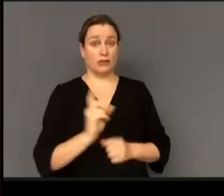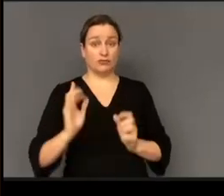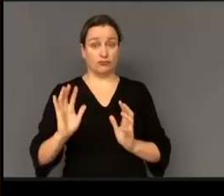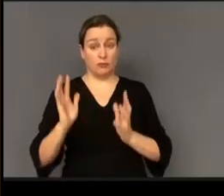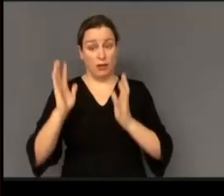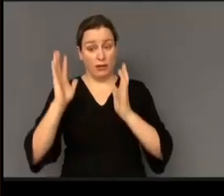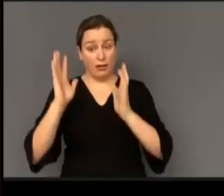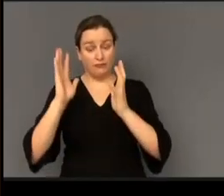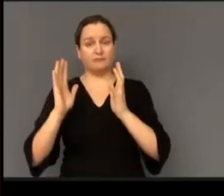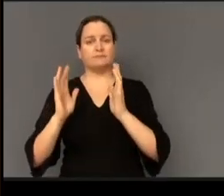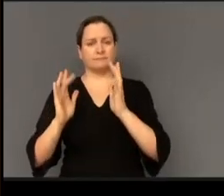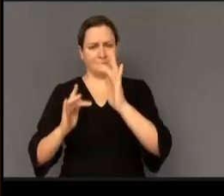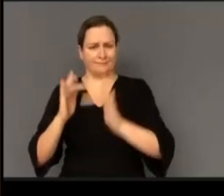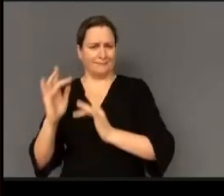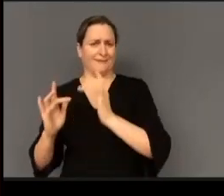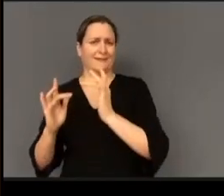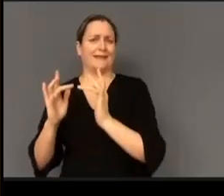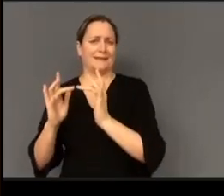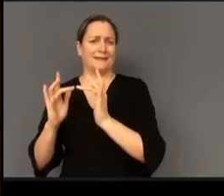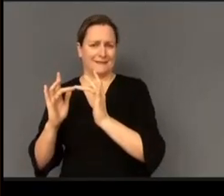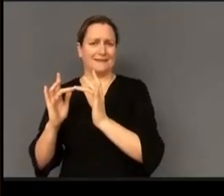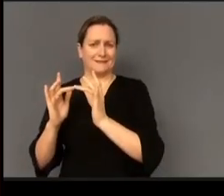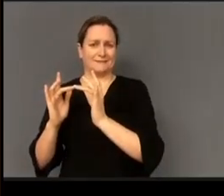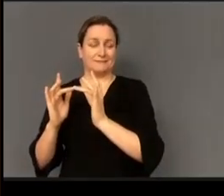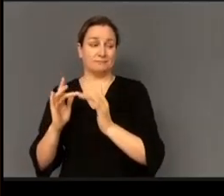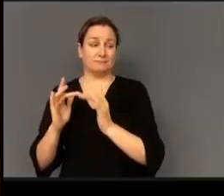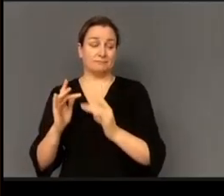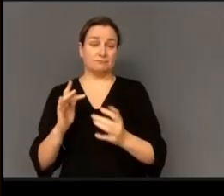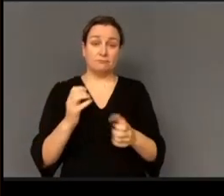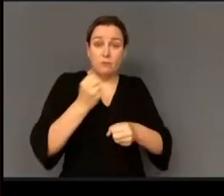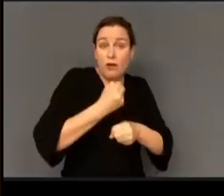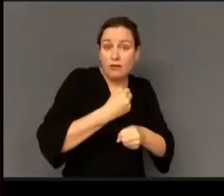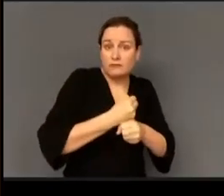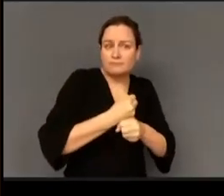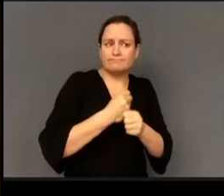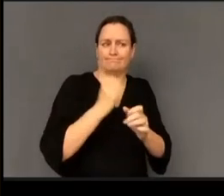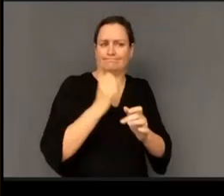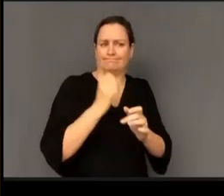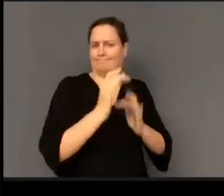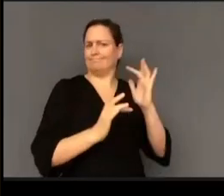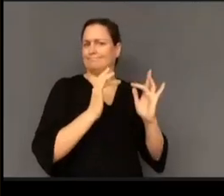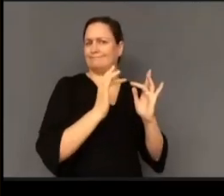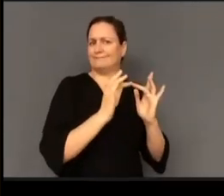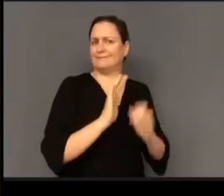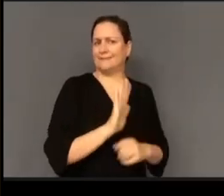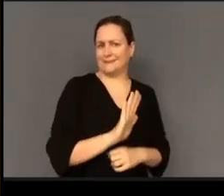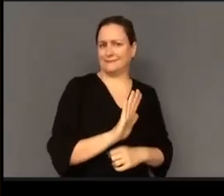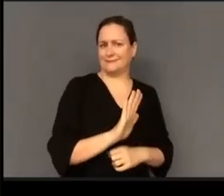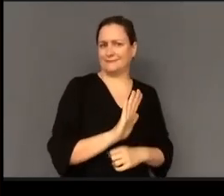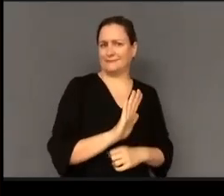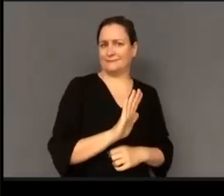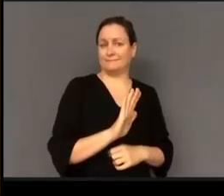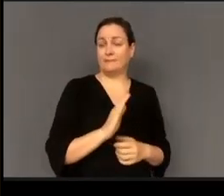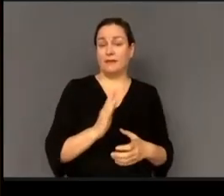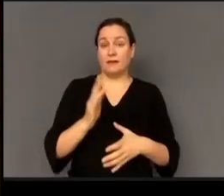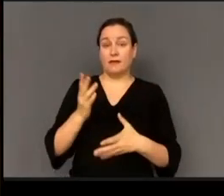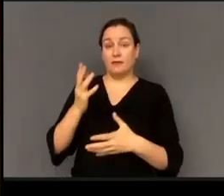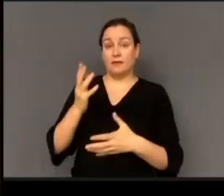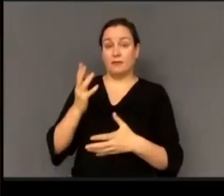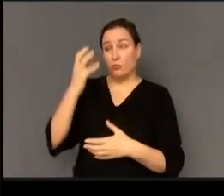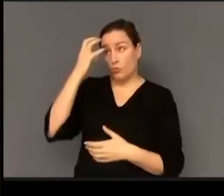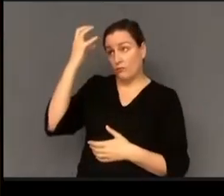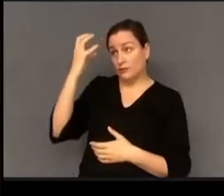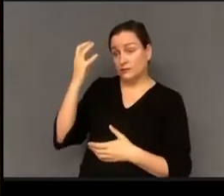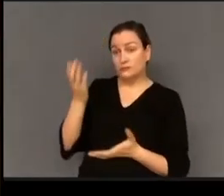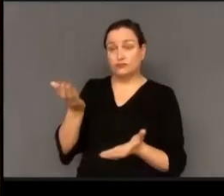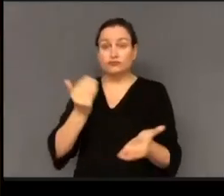社会の基盤として極めて重要ですえまた自由